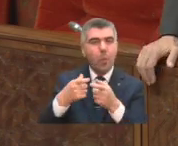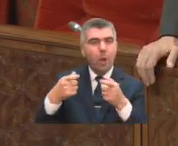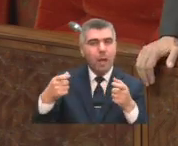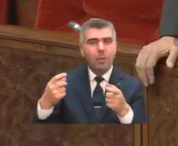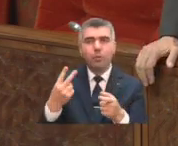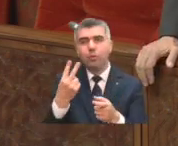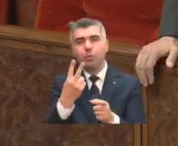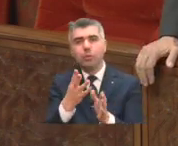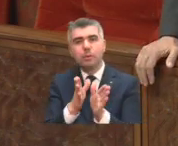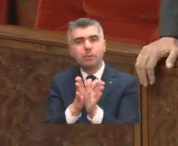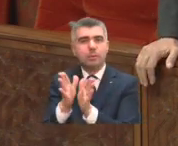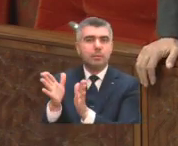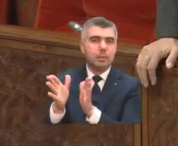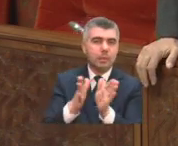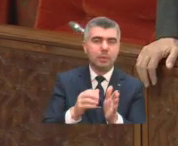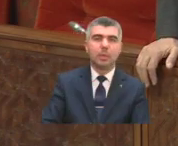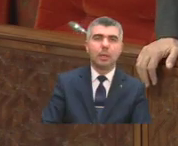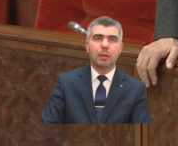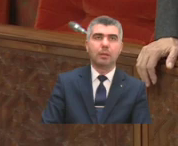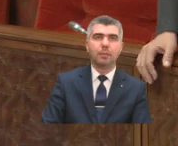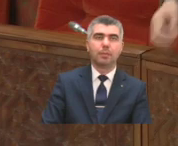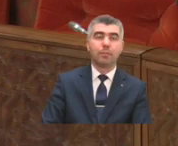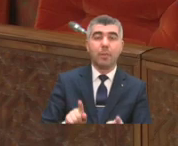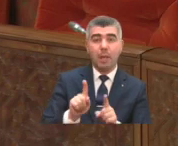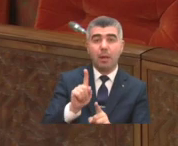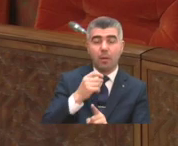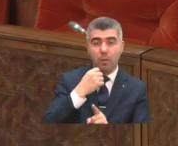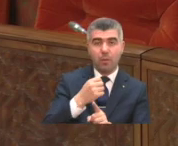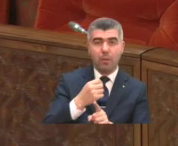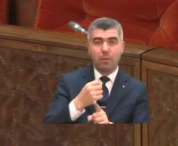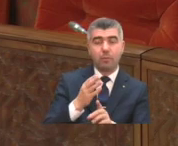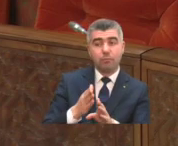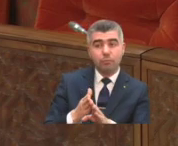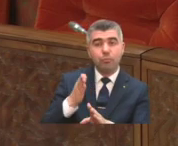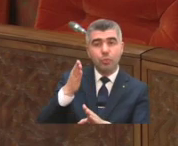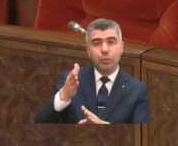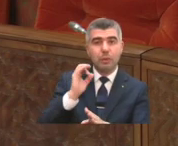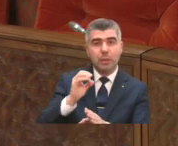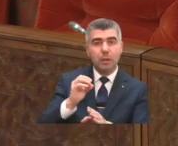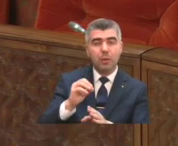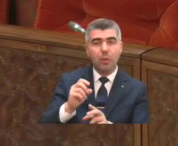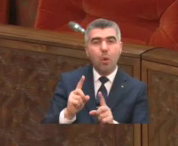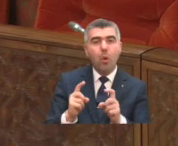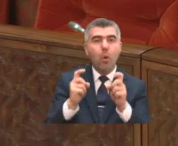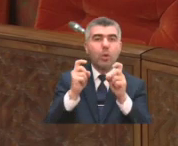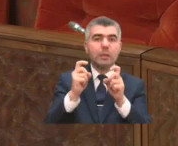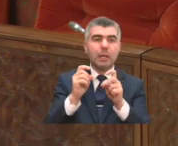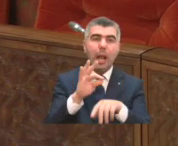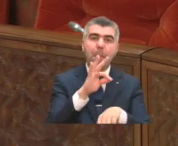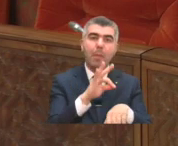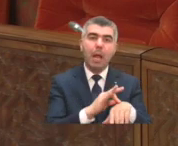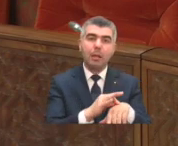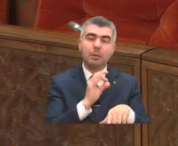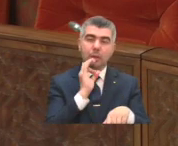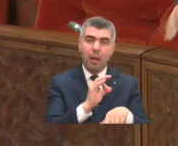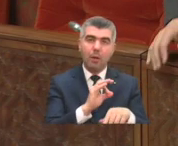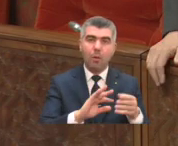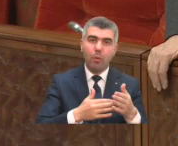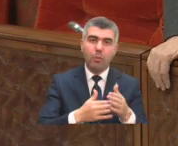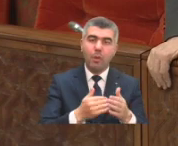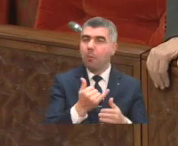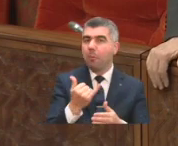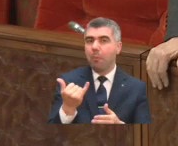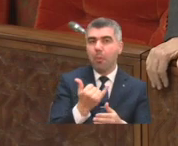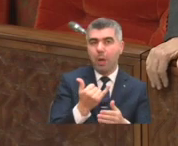ديال الاقطاب، ولكن الفكره هي انه غادي نمشيو للقطب الاونكولوجي، لو بول دونكولوجي، هو احسن حاجه